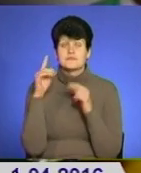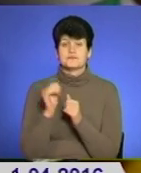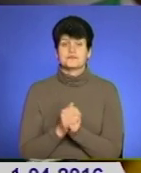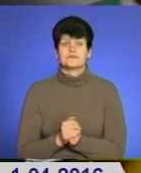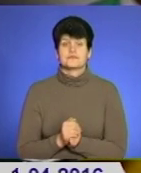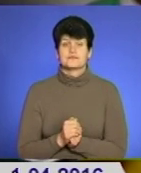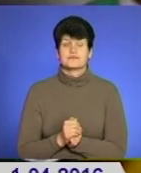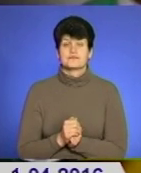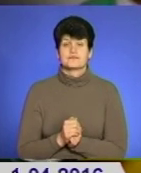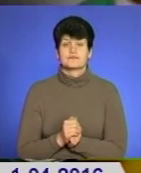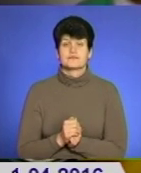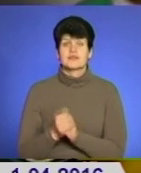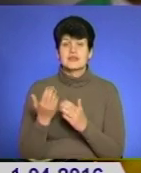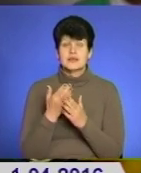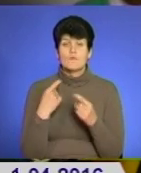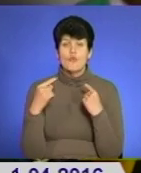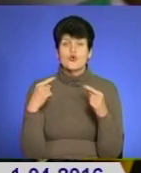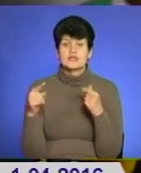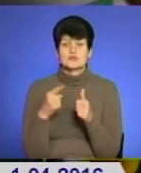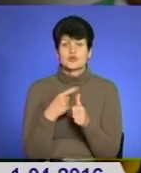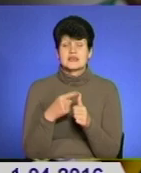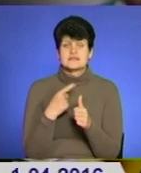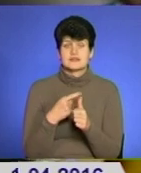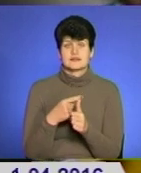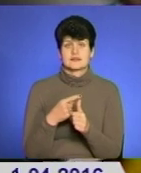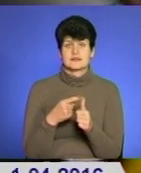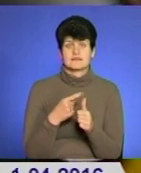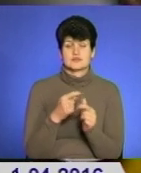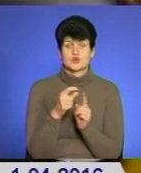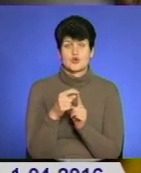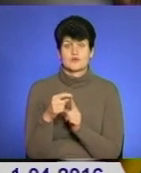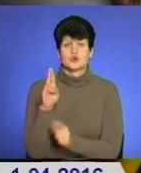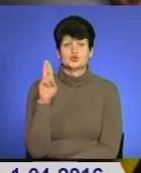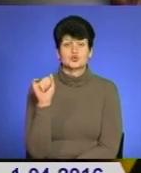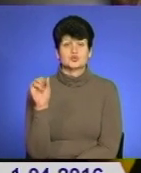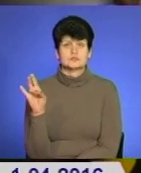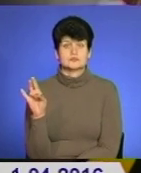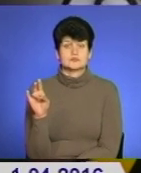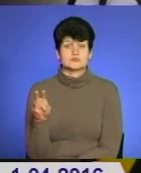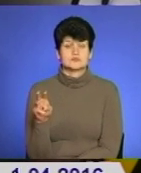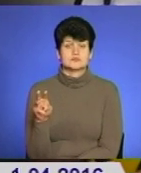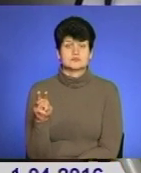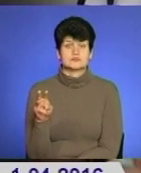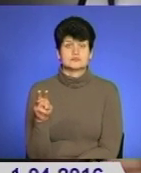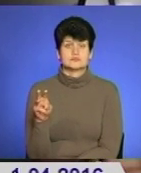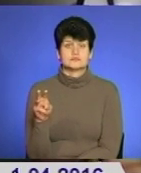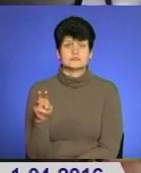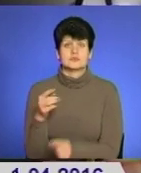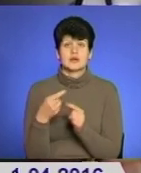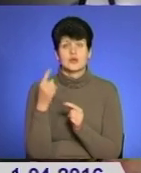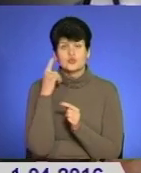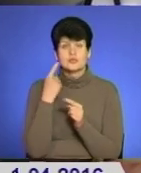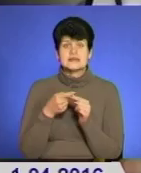мистецтва, який по-різному називають його словом «шум». Або я що? Думаю, це